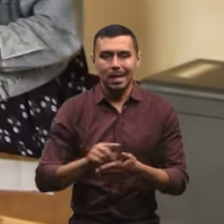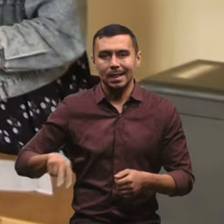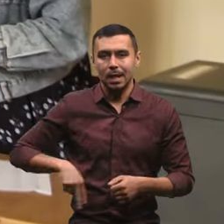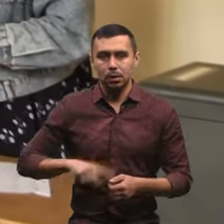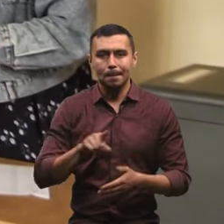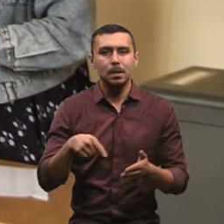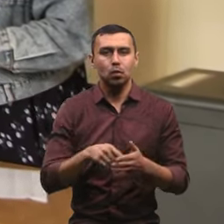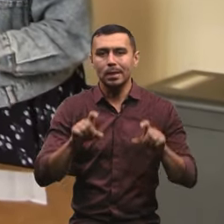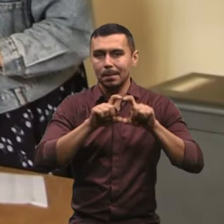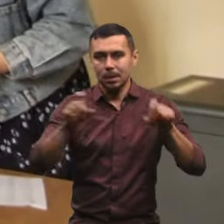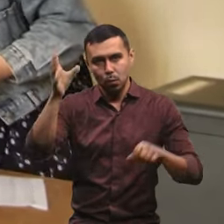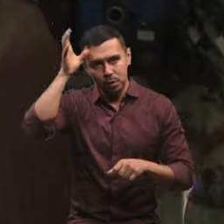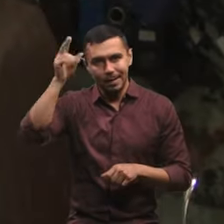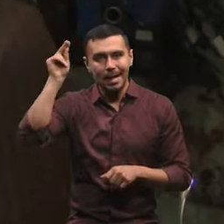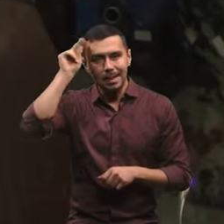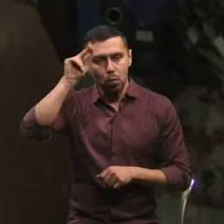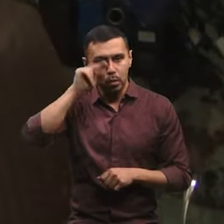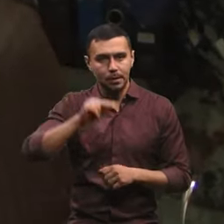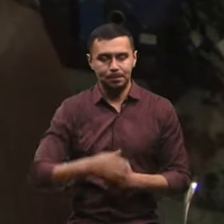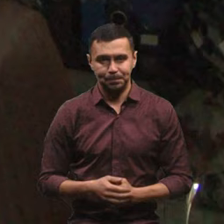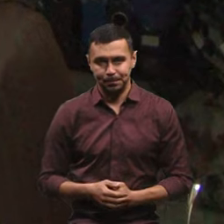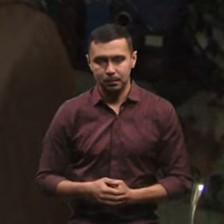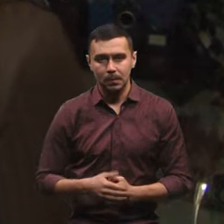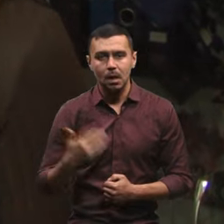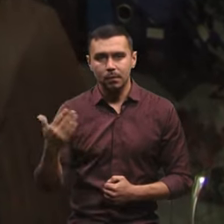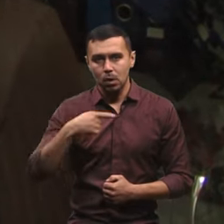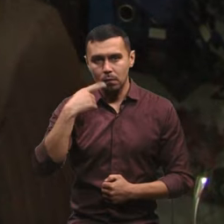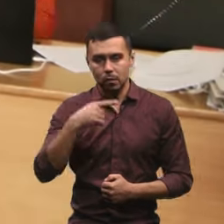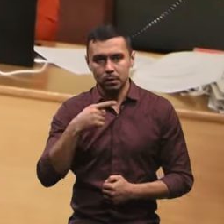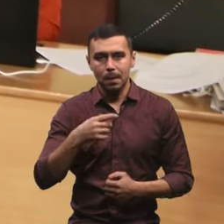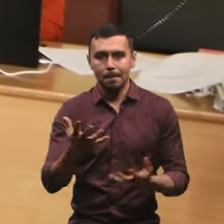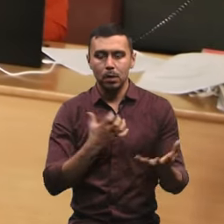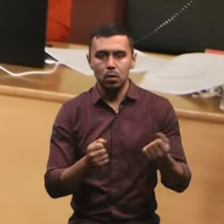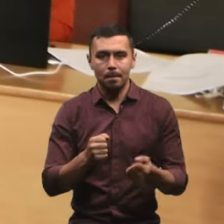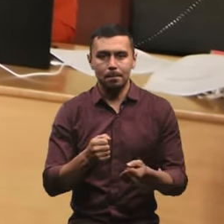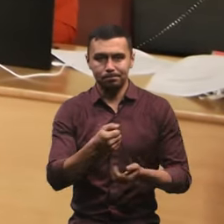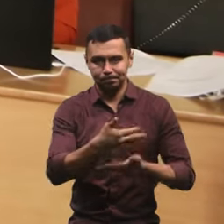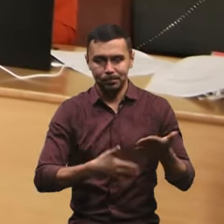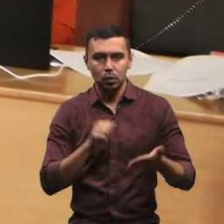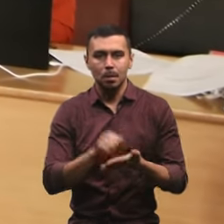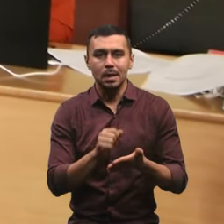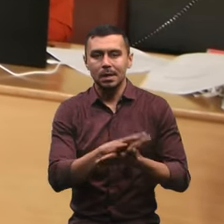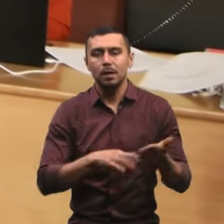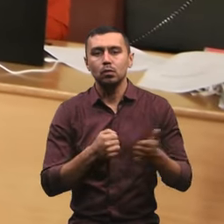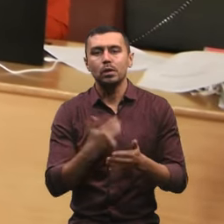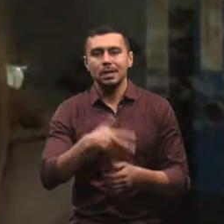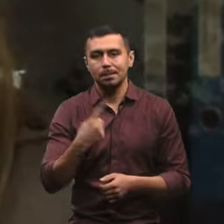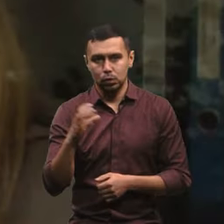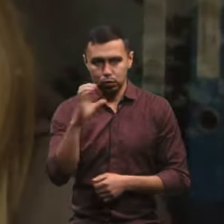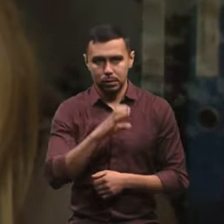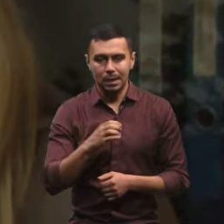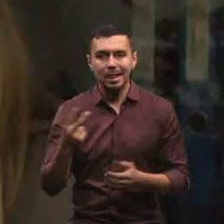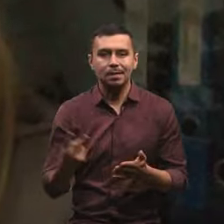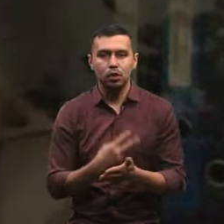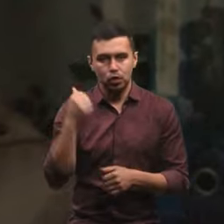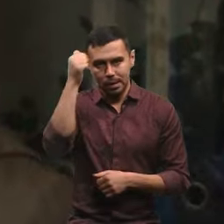директора міського департаменту освіти і науки Ольга Кшановська. За її словами, прийом пакету документів триватиме до 31 січня. Двічі